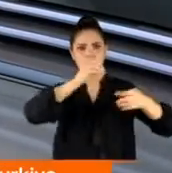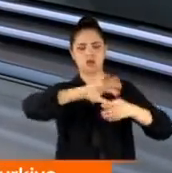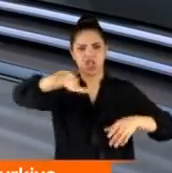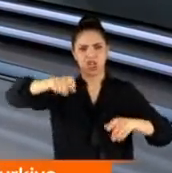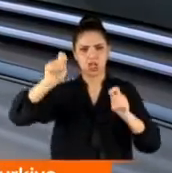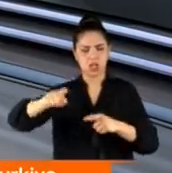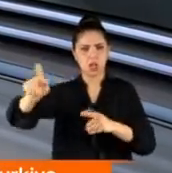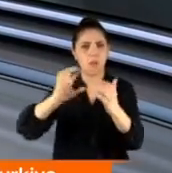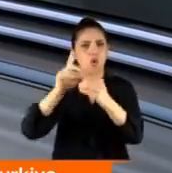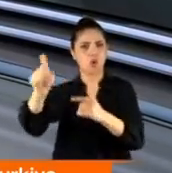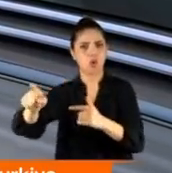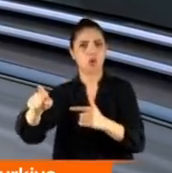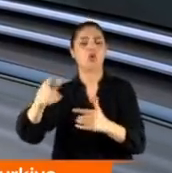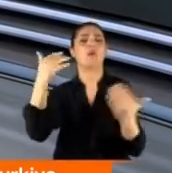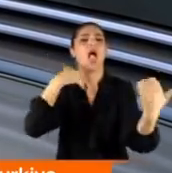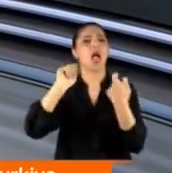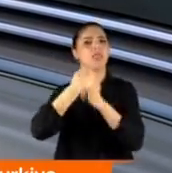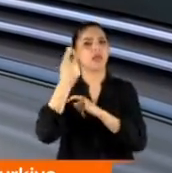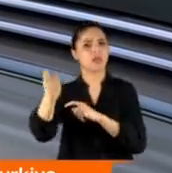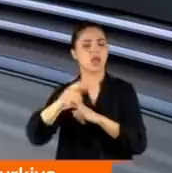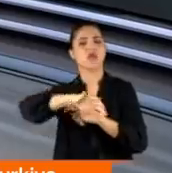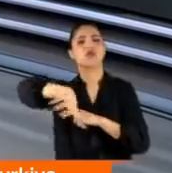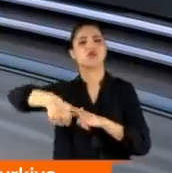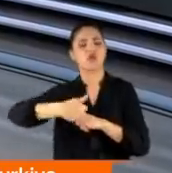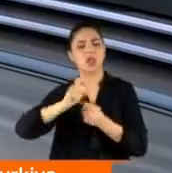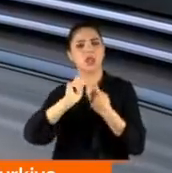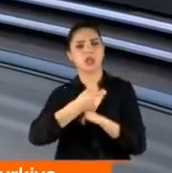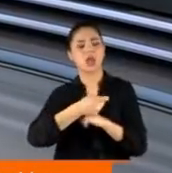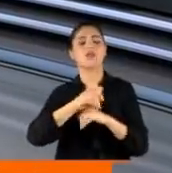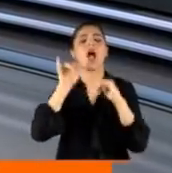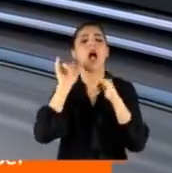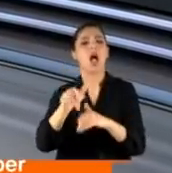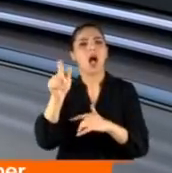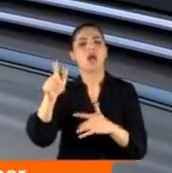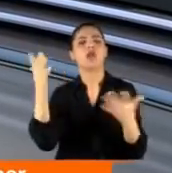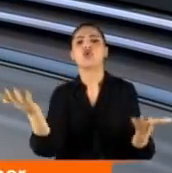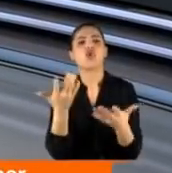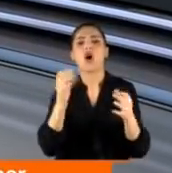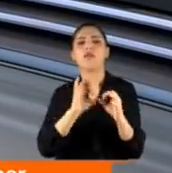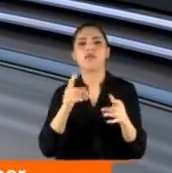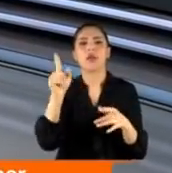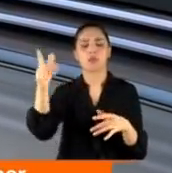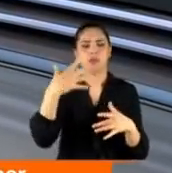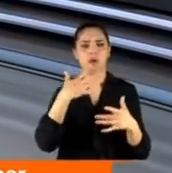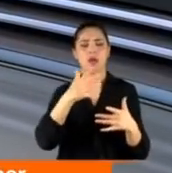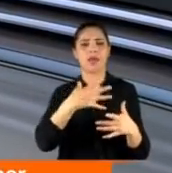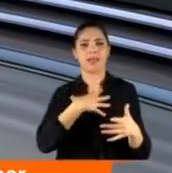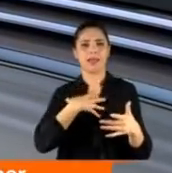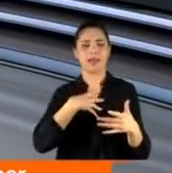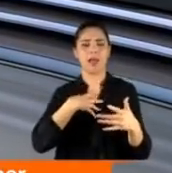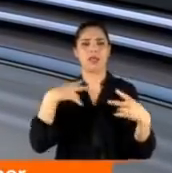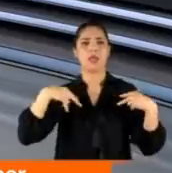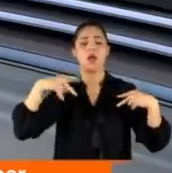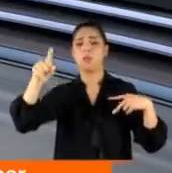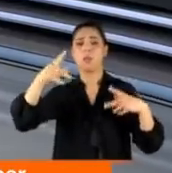Kah orada, kah burada. Adres değişiyor, çaldıkları değişiyor ama tablo değişmiyor. İşin tuhafı bu kadar ayan beyan hırsızlık yapmalarına,